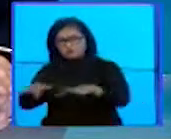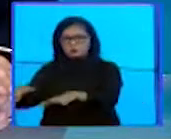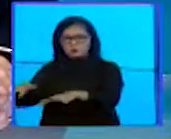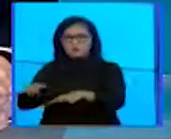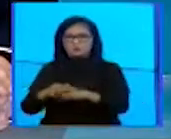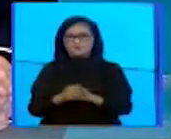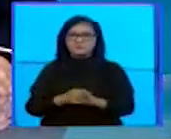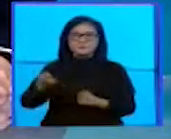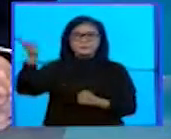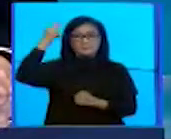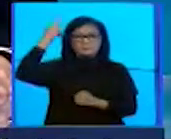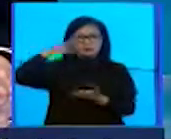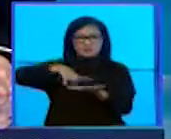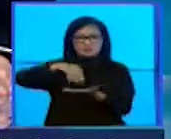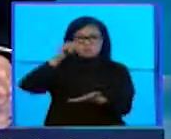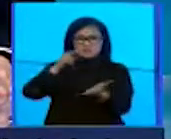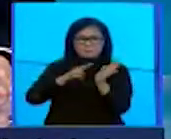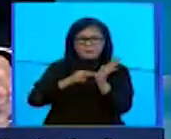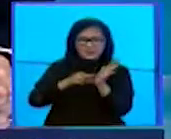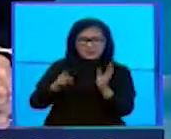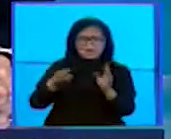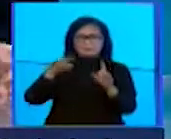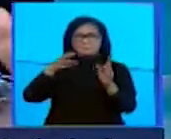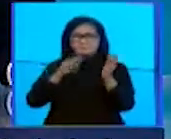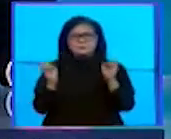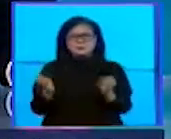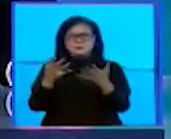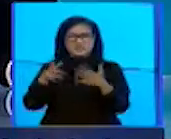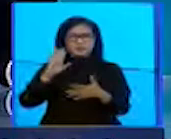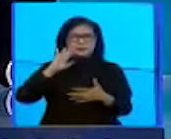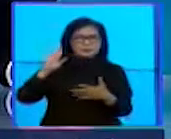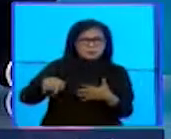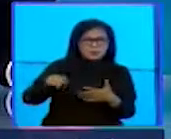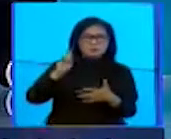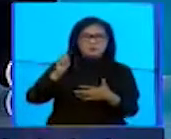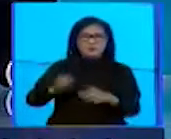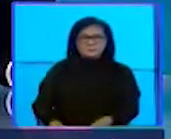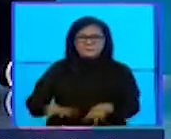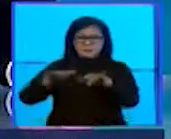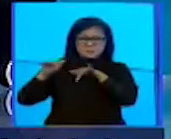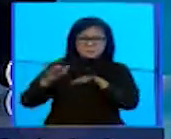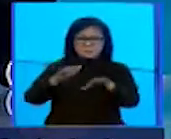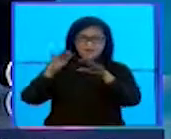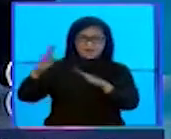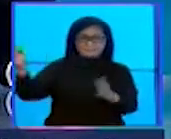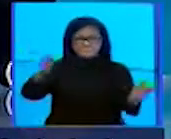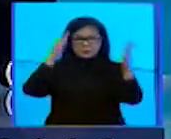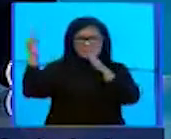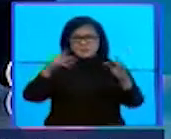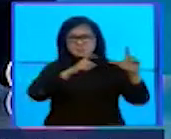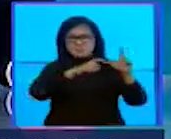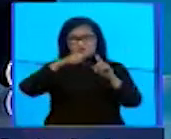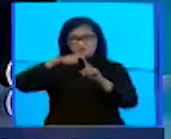Pemerintah pusat menilai status bencana nasional belum perlu diterapkan dalam bencana banjir bandang akibat badai siklon tropis Roja di